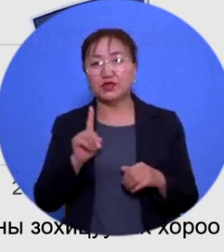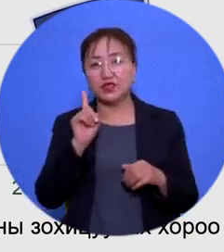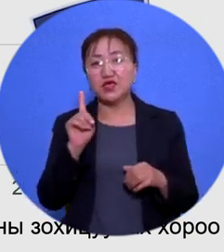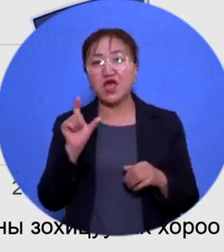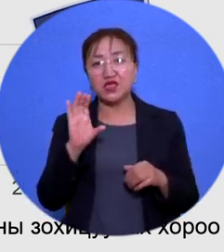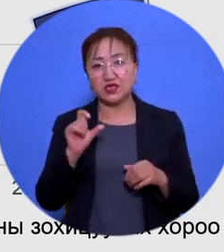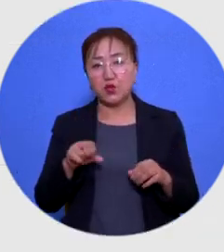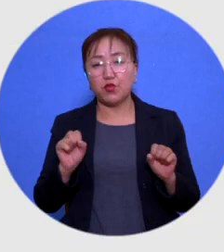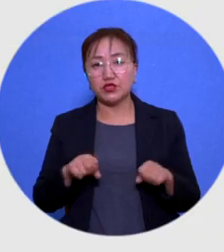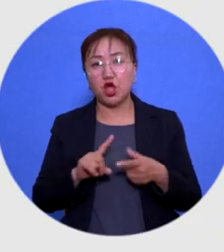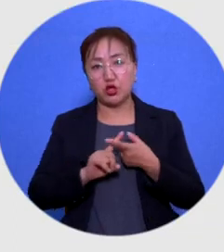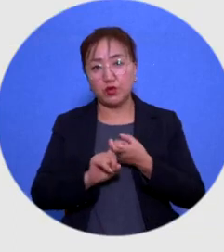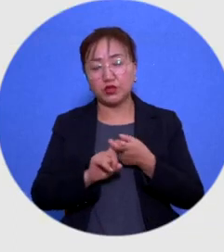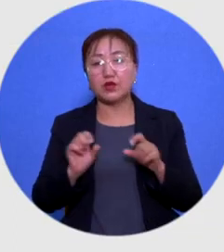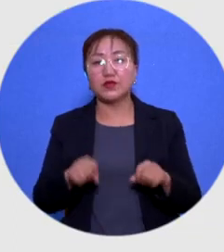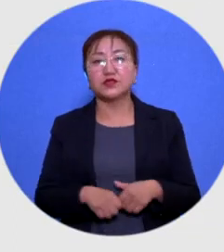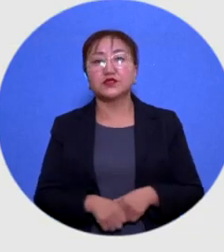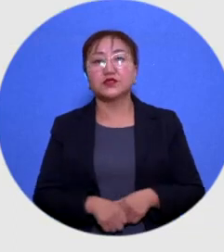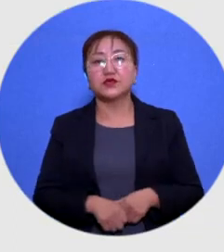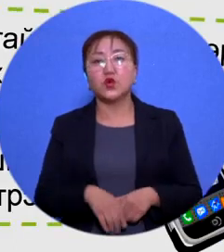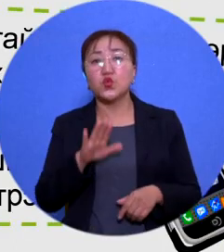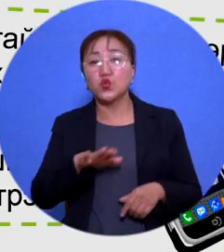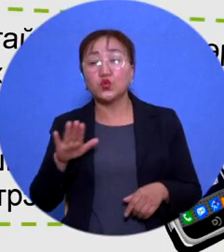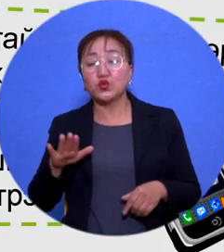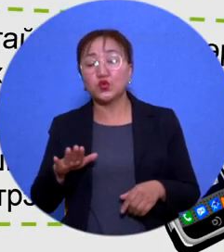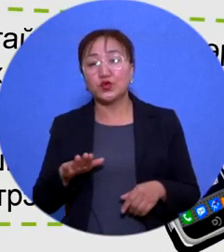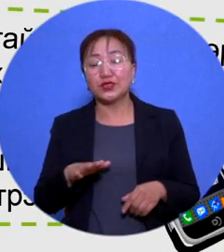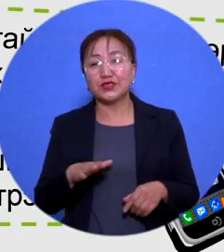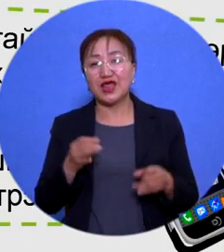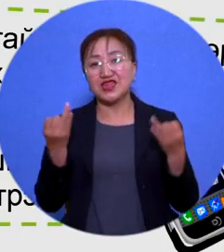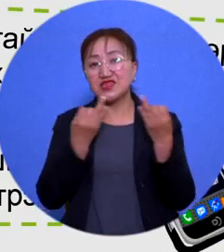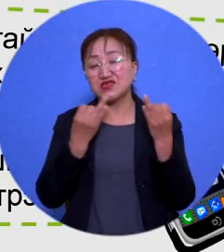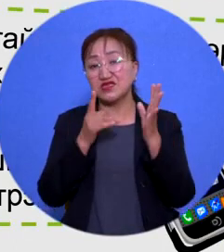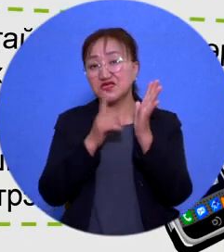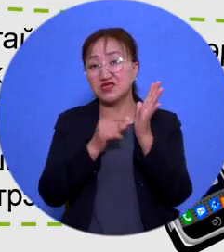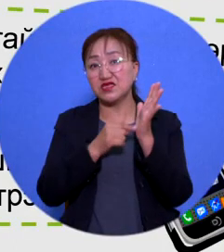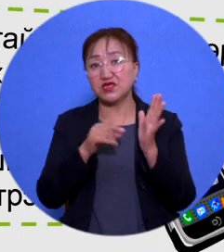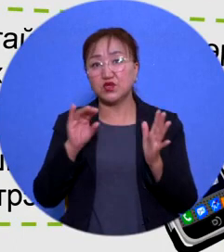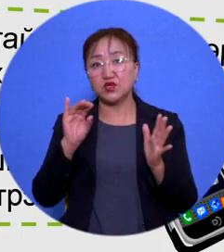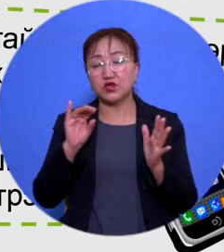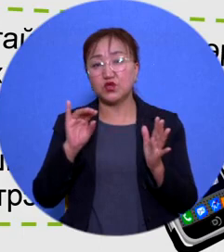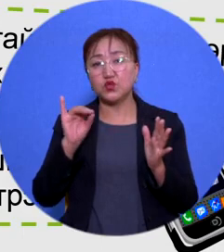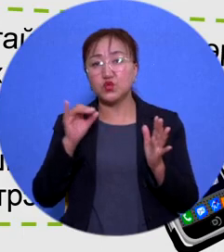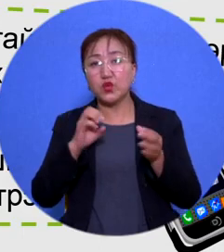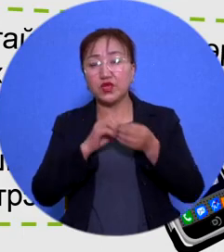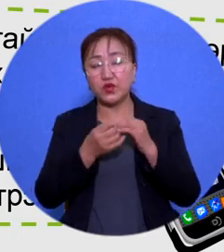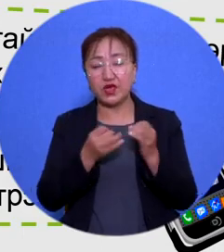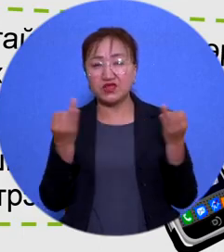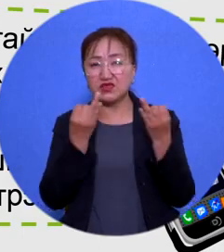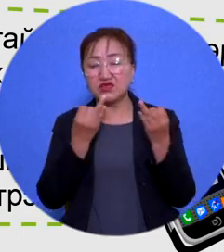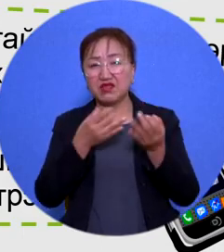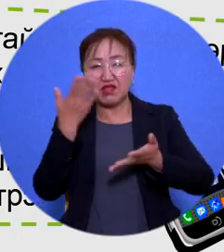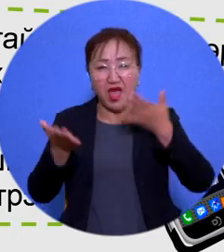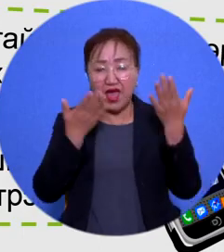хүүхдүүдийн дунд захим хэрэглээ бид нар ямар байдлаар хэрэглэж байна вэ гэхээр интернетэд идэвхгүй нэвтрэн хайлт хийх,